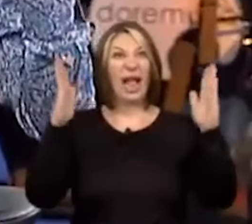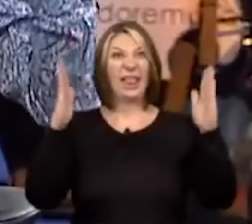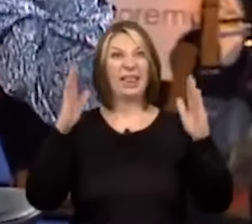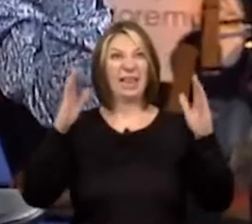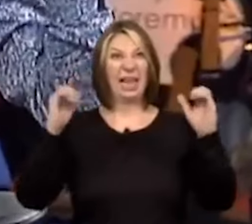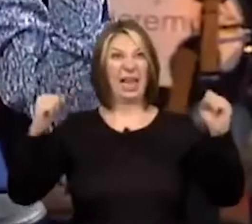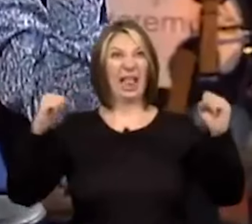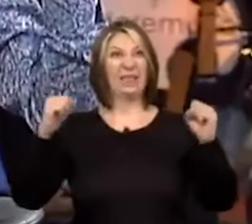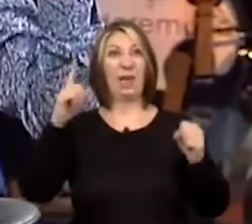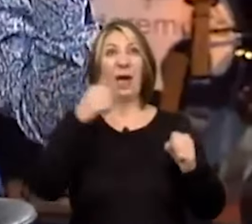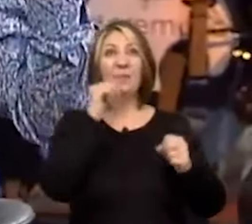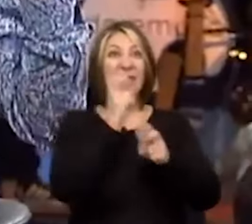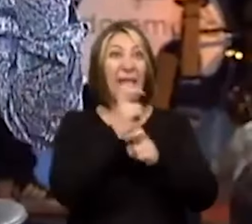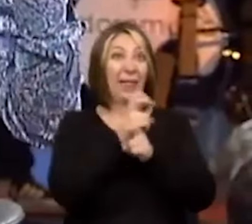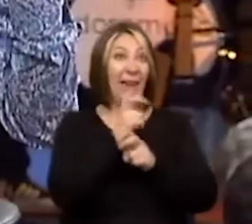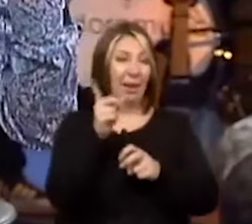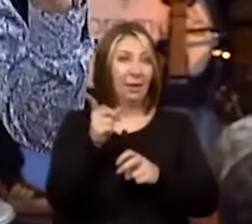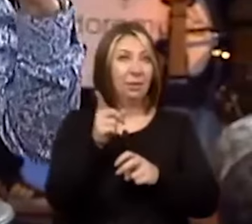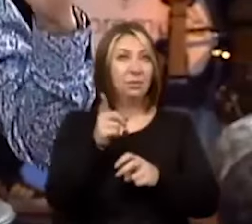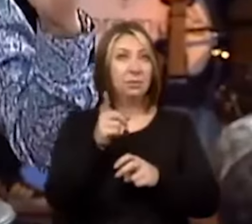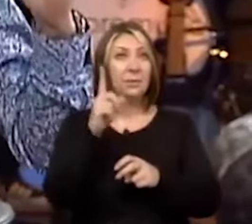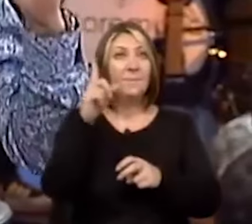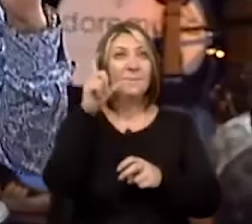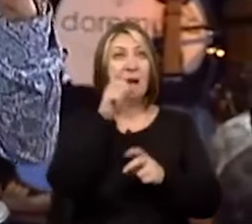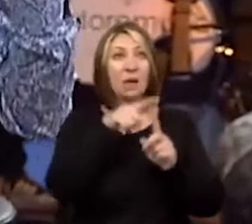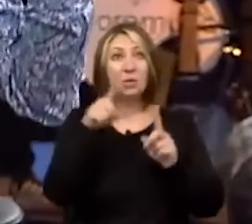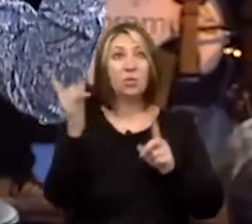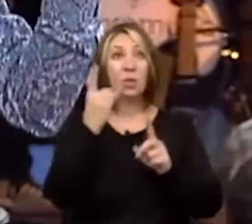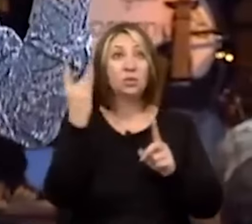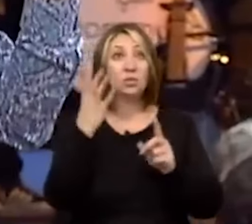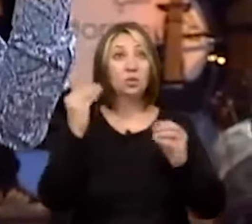abi. Kalın ve tehlikeli bir abi. Bir aydır falan